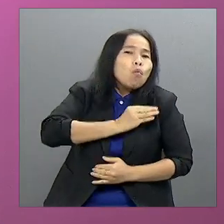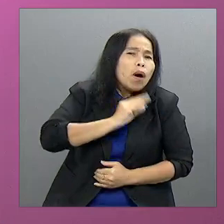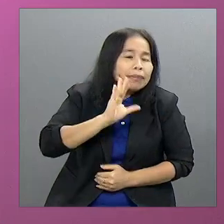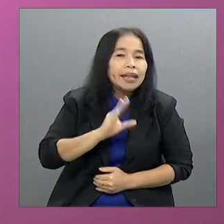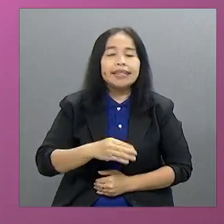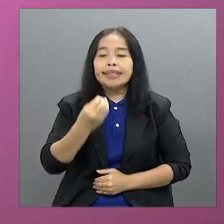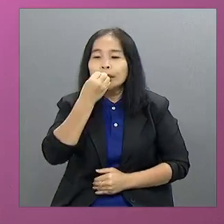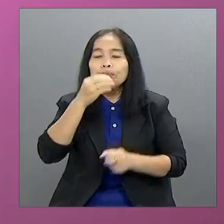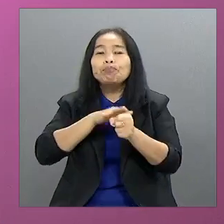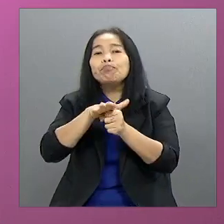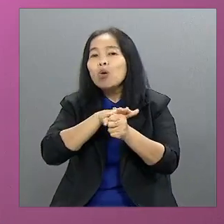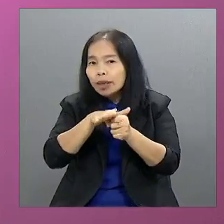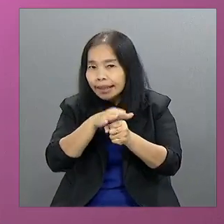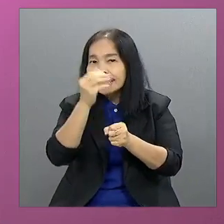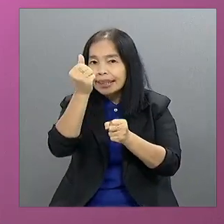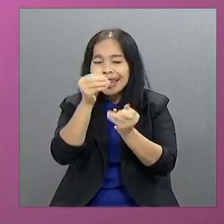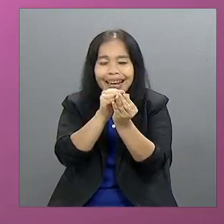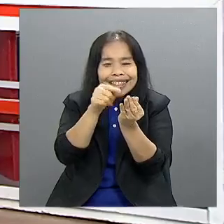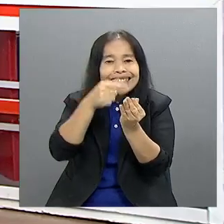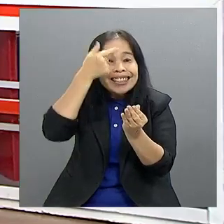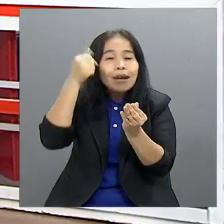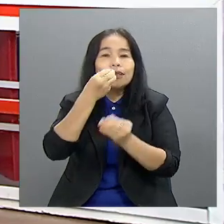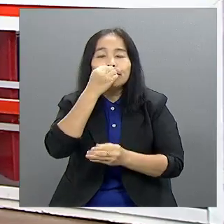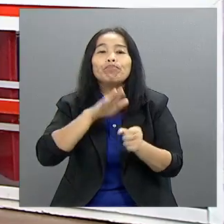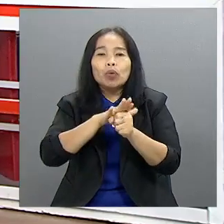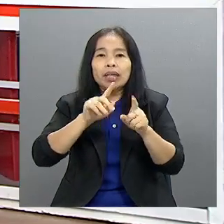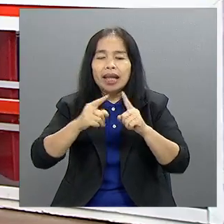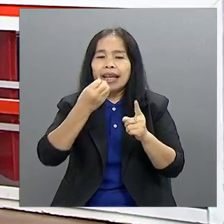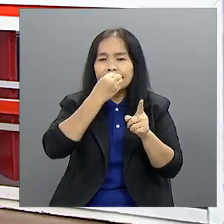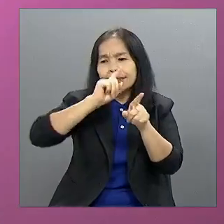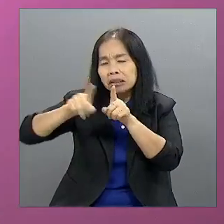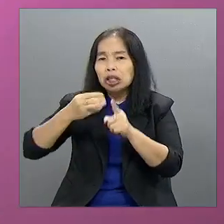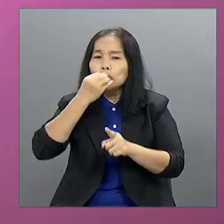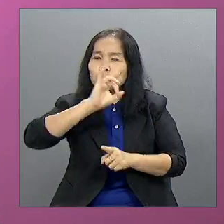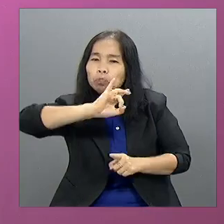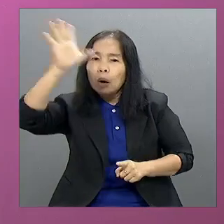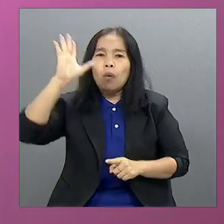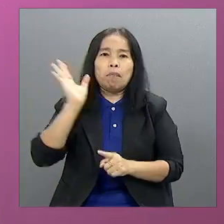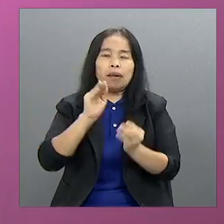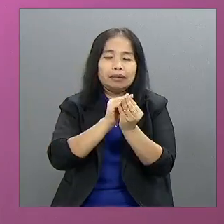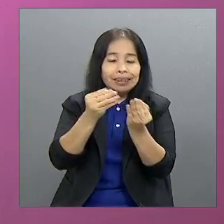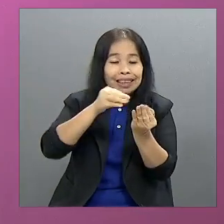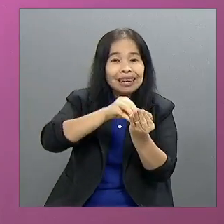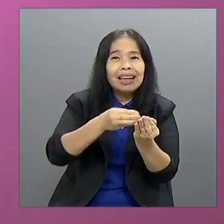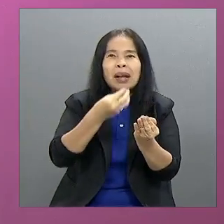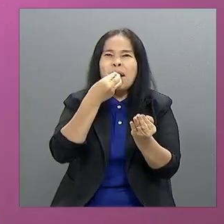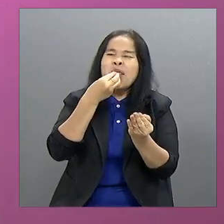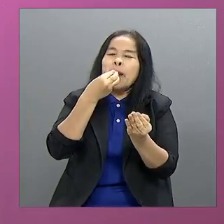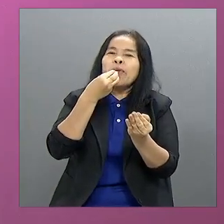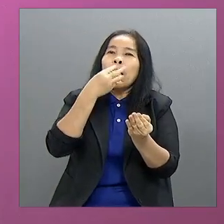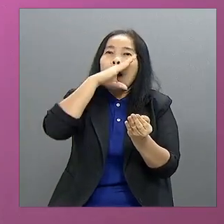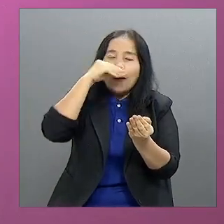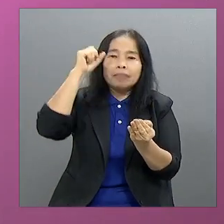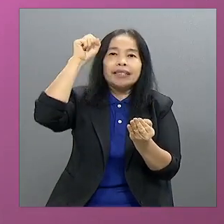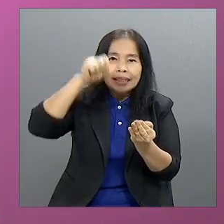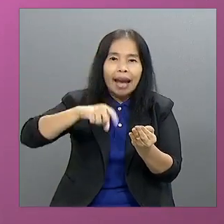คไม่เป็นอะไรแต่ทั้งนี้ทั้งนั้นนะครับก็ต้องกินให้หลากหลายกินอย่างอื่นด้วยนะครับไอ้นี่ยังแกะออกมาเนี่ยกลิ่นมันก็หอมหวน ครับ ต้องการน้ำพริก แสด